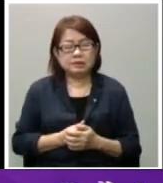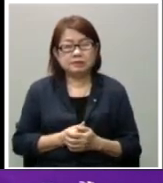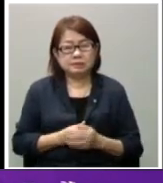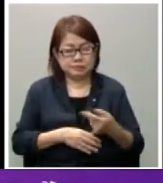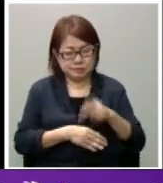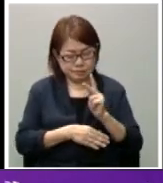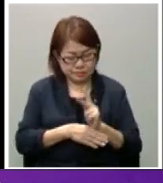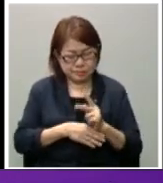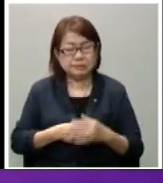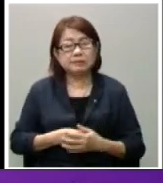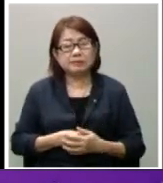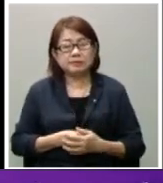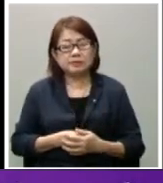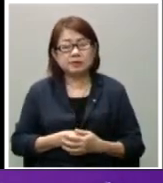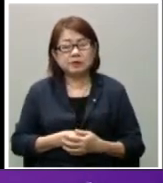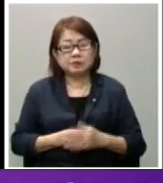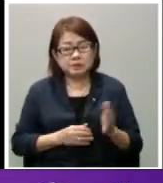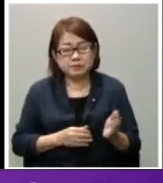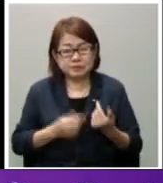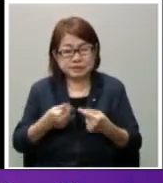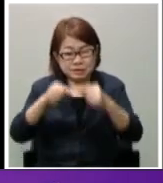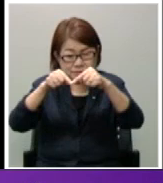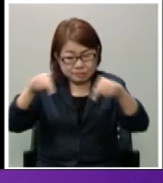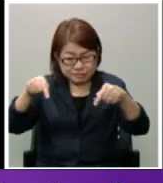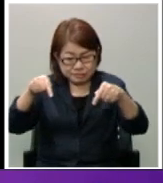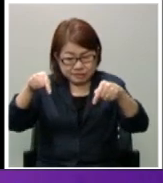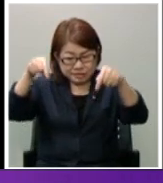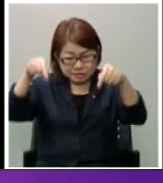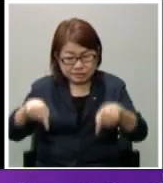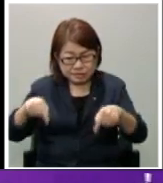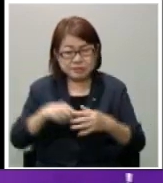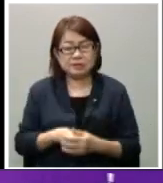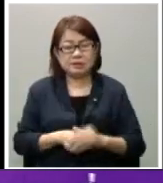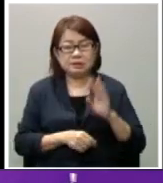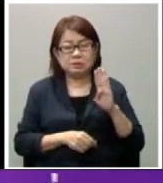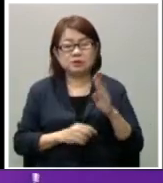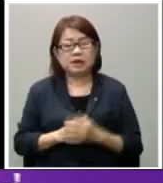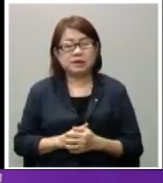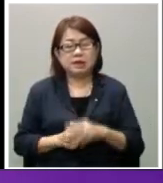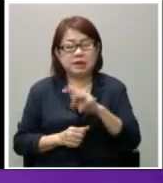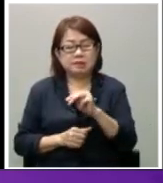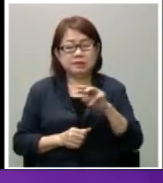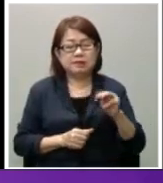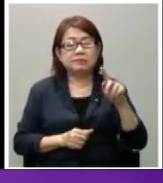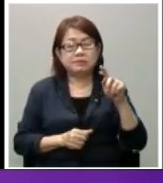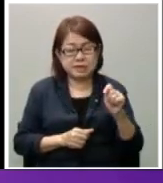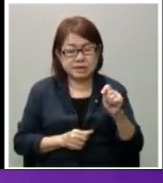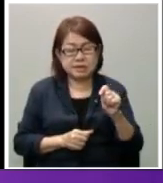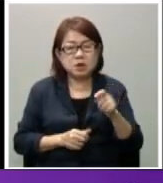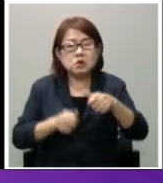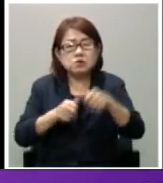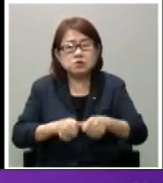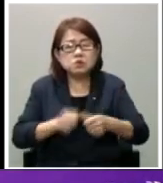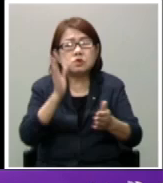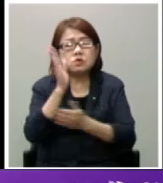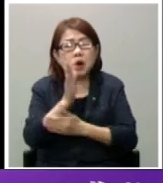มขอผ่านไปถึงบริษัท MMC กับ V Spa หน่อยครับผมไปเองครับในซอยรามคำแหง